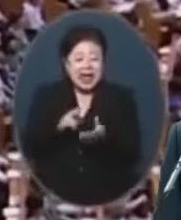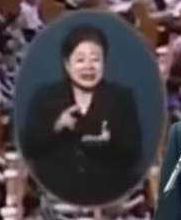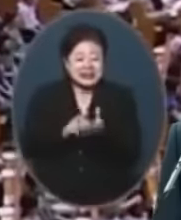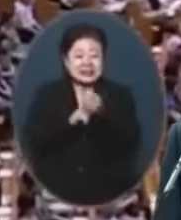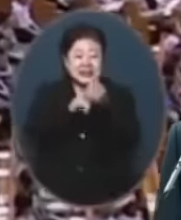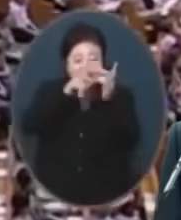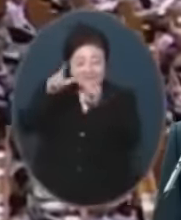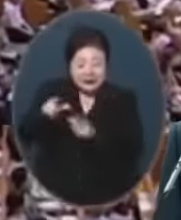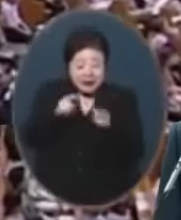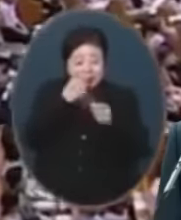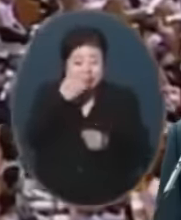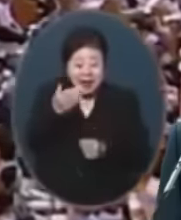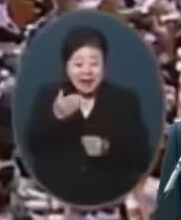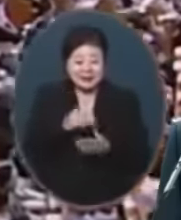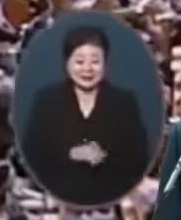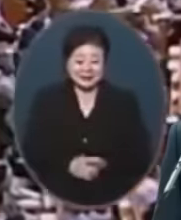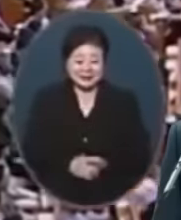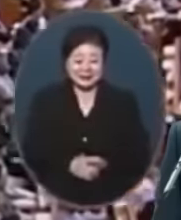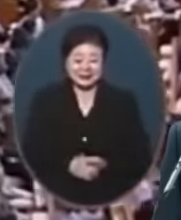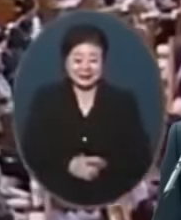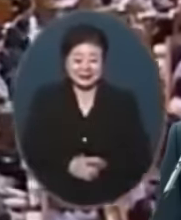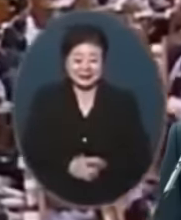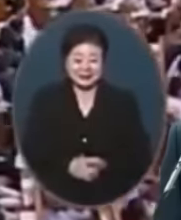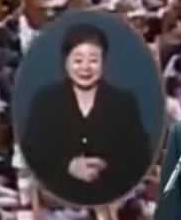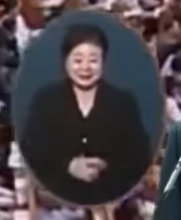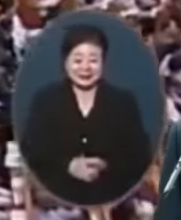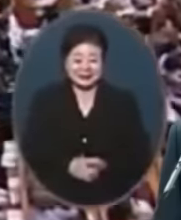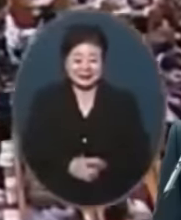기적적인 생활을 할 수 있다는 것입니다.